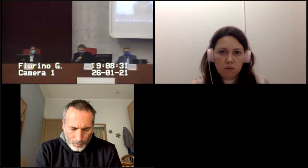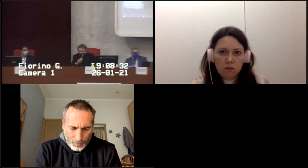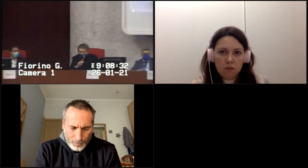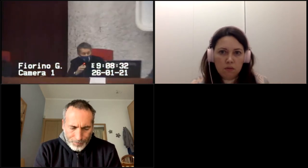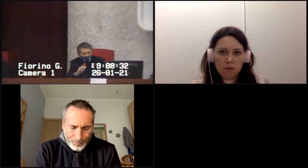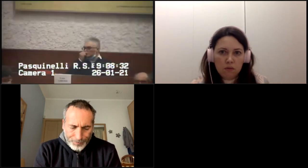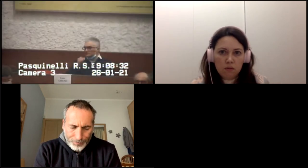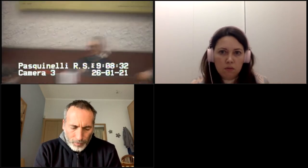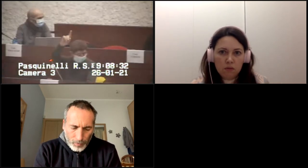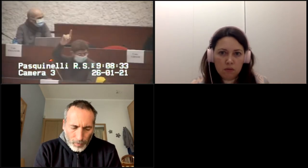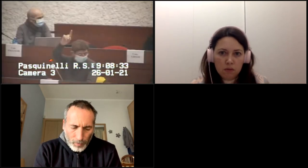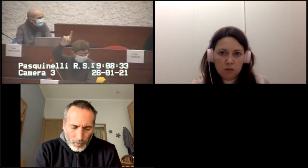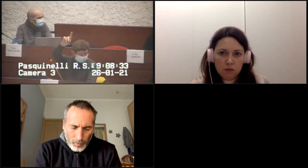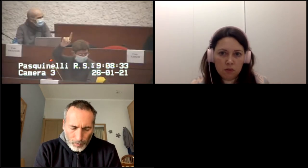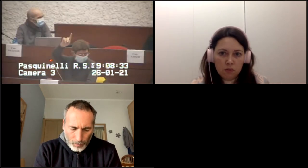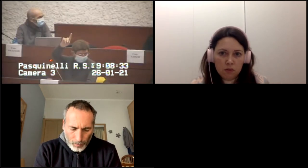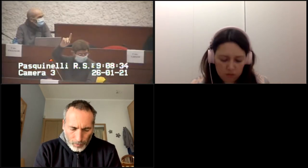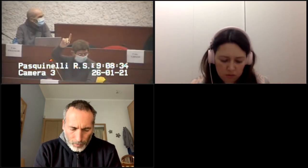Altri interventi?